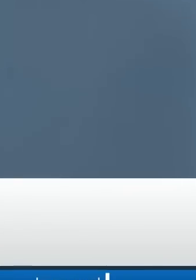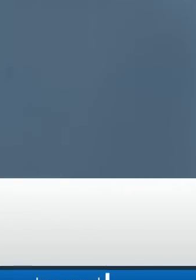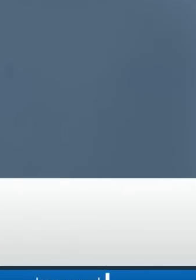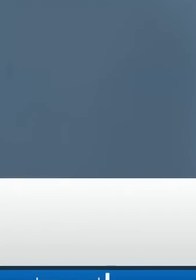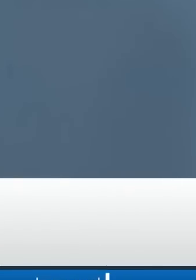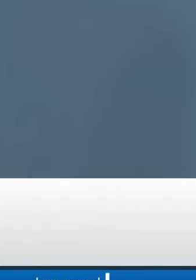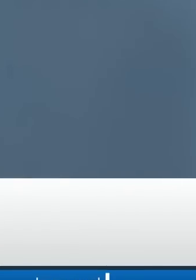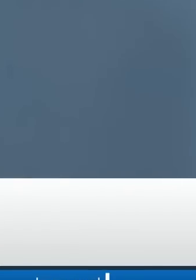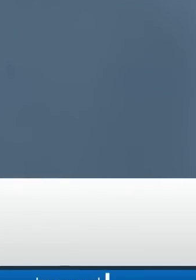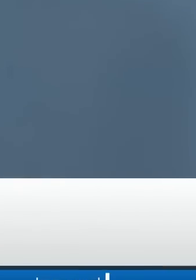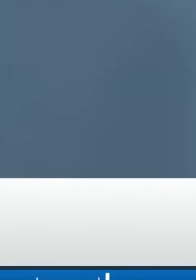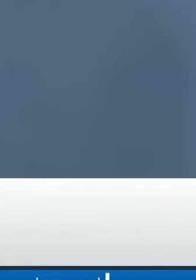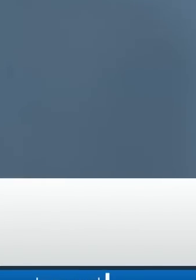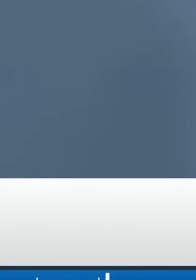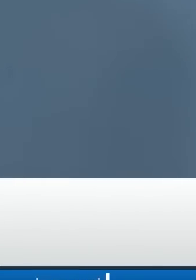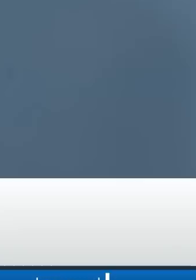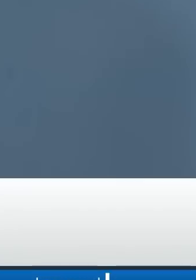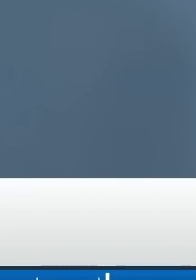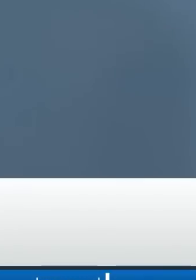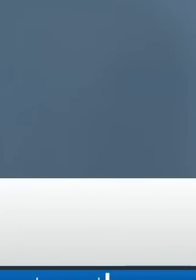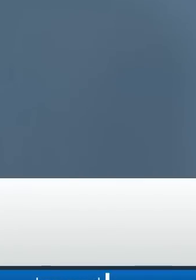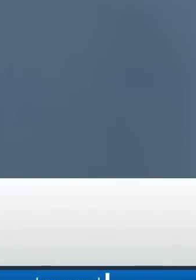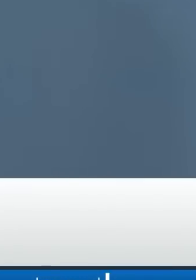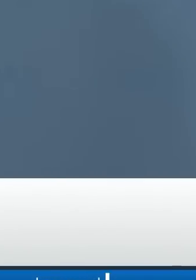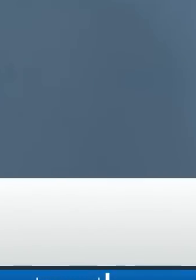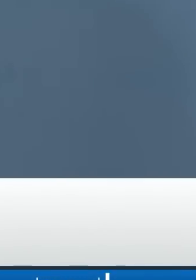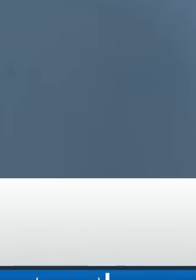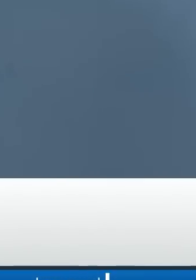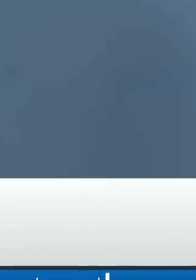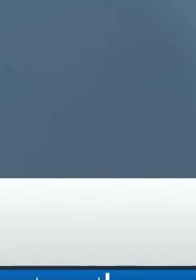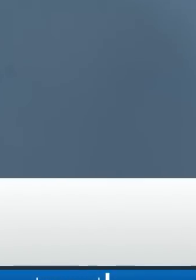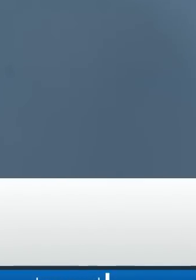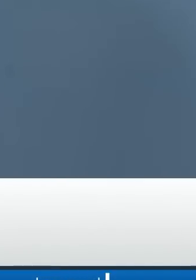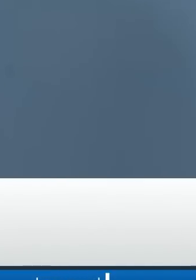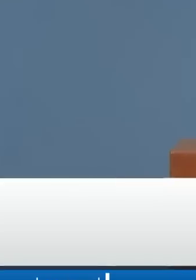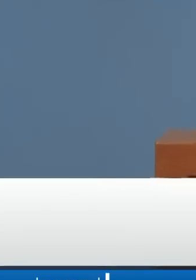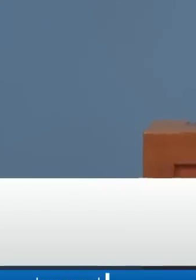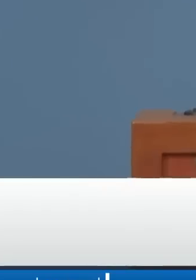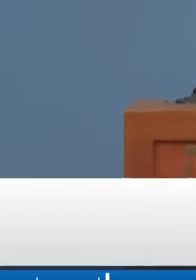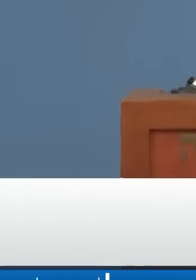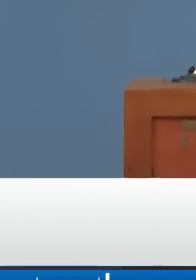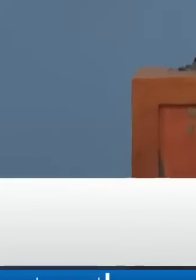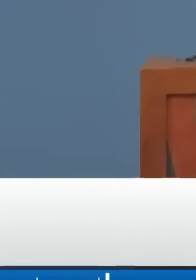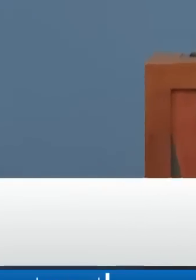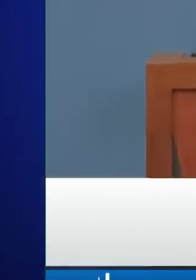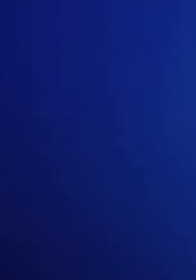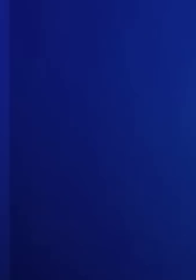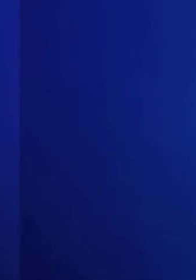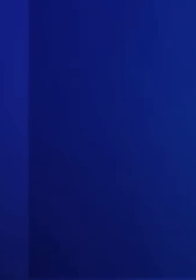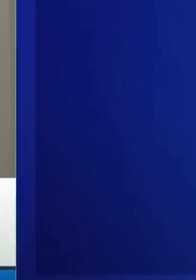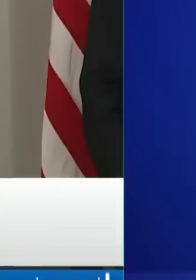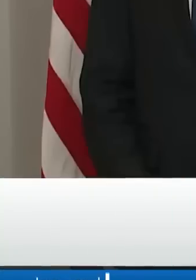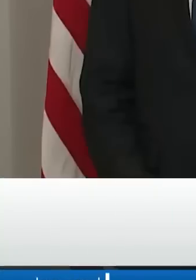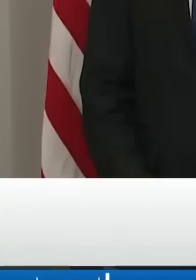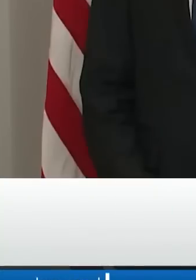ננסה להבין עד כמה משמעותי הסיכון הזה לפגיעה בכלכלה הישראלית מצד הקהילה הבינלאומית.